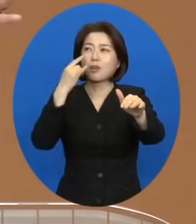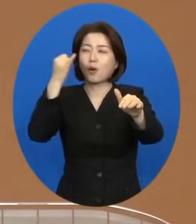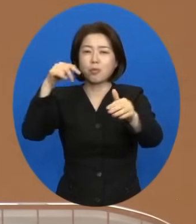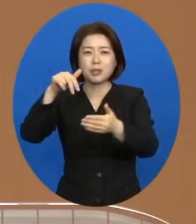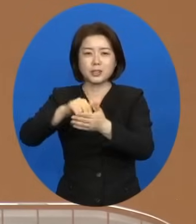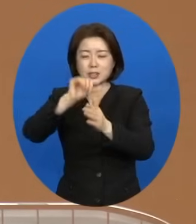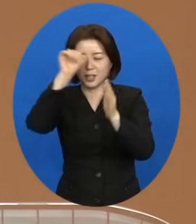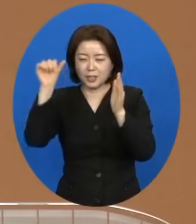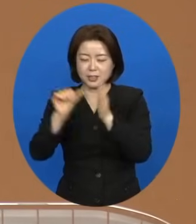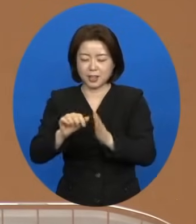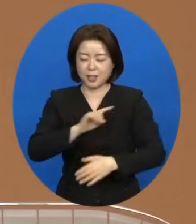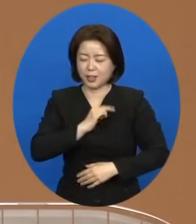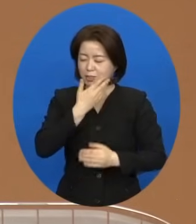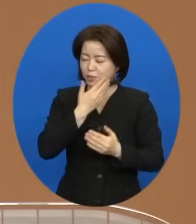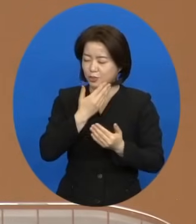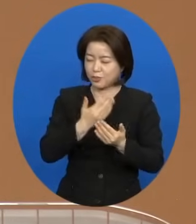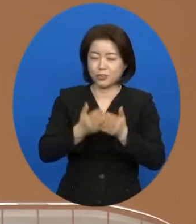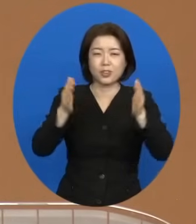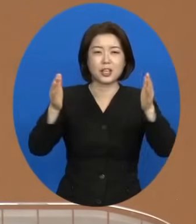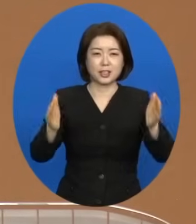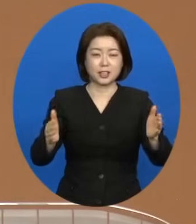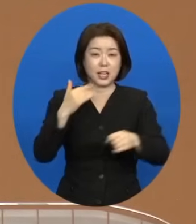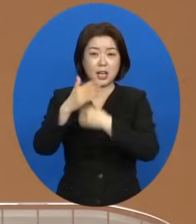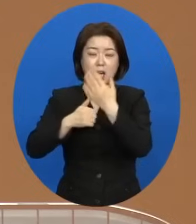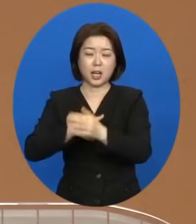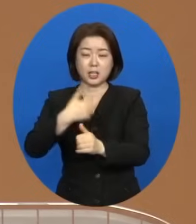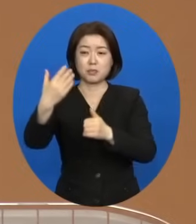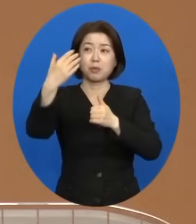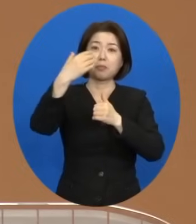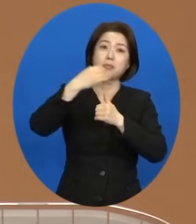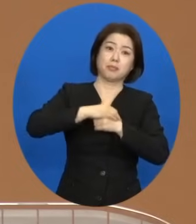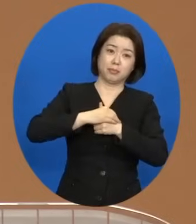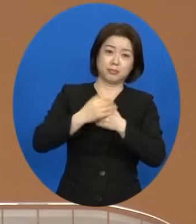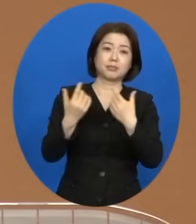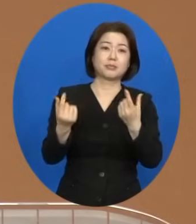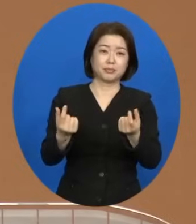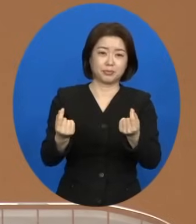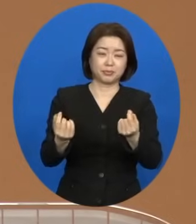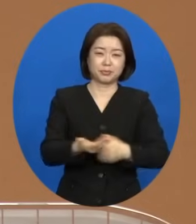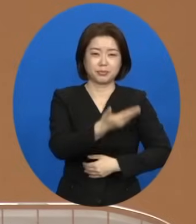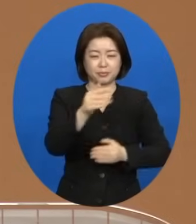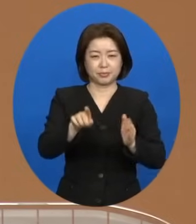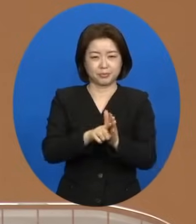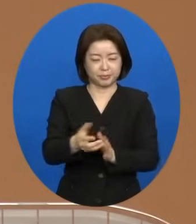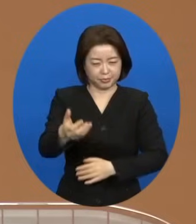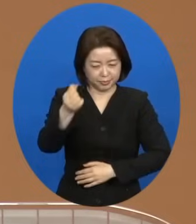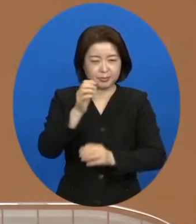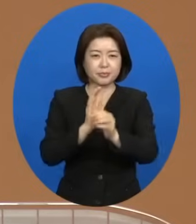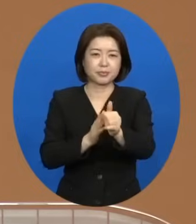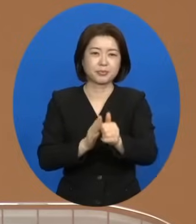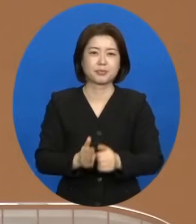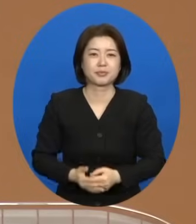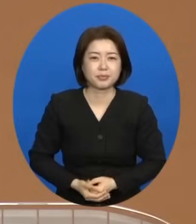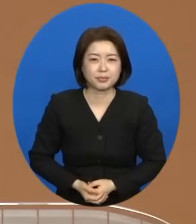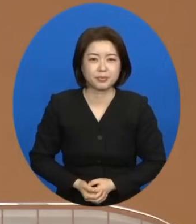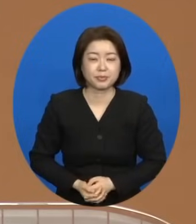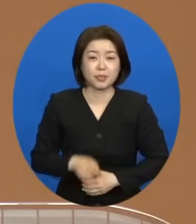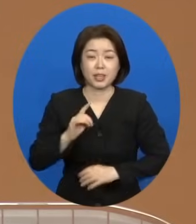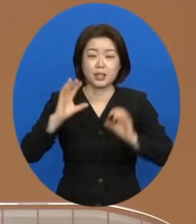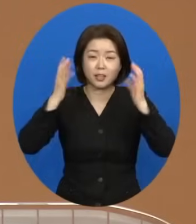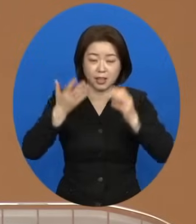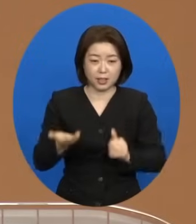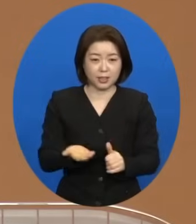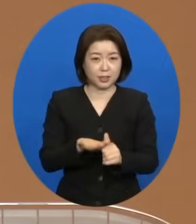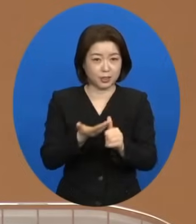인생의 가장 중요한 시기를 하나님께서 맡겨 주신 것이을 여러분 믿으시기를 축복합니다 그래서 그 아이를